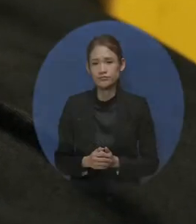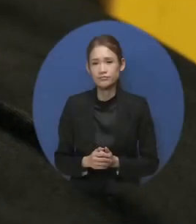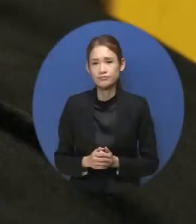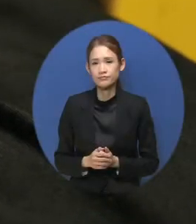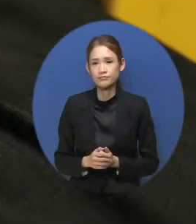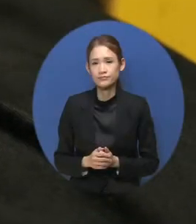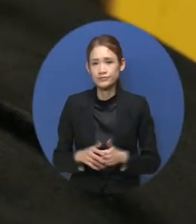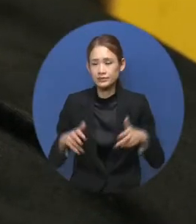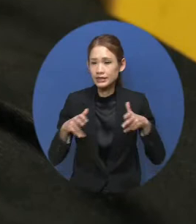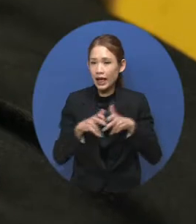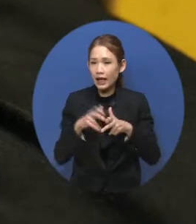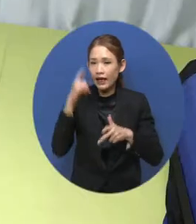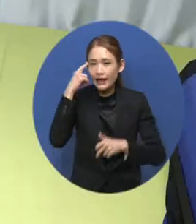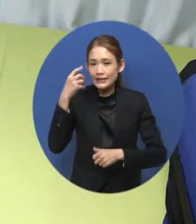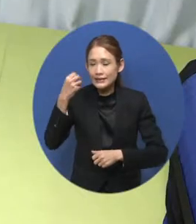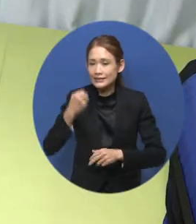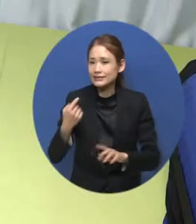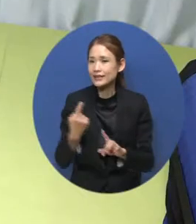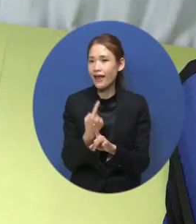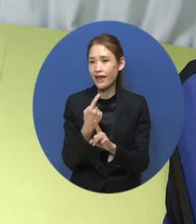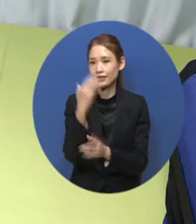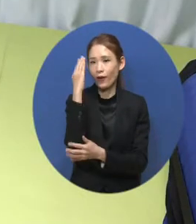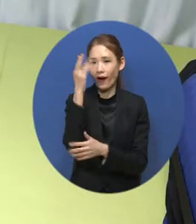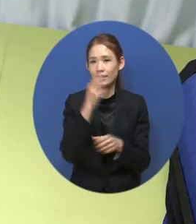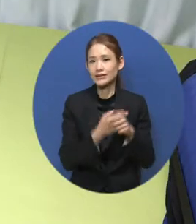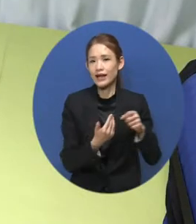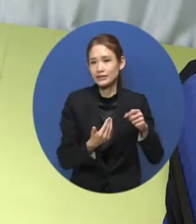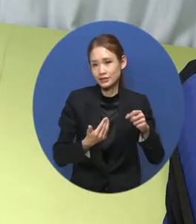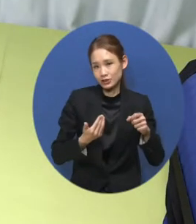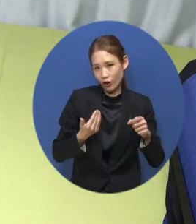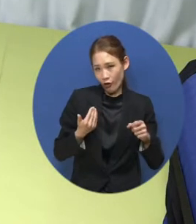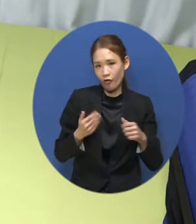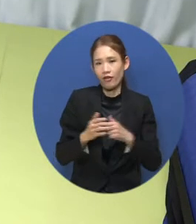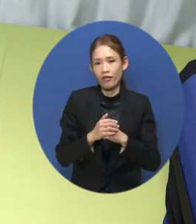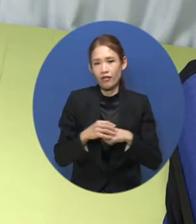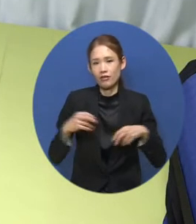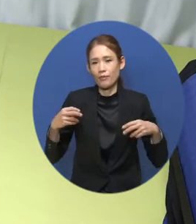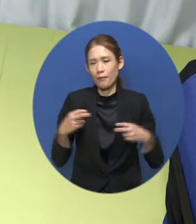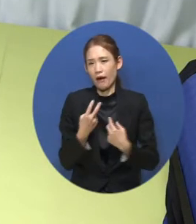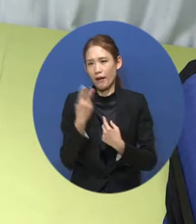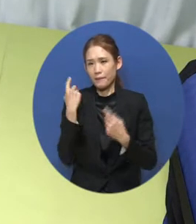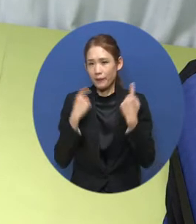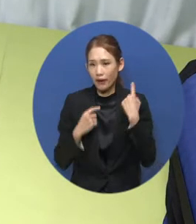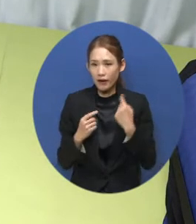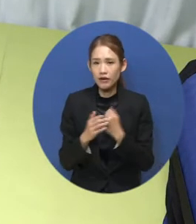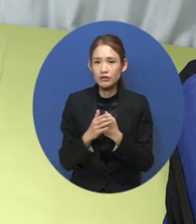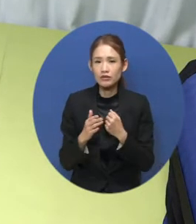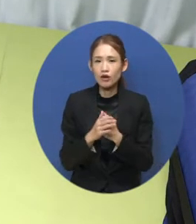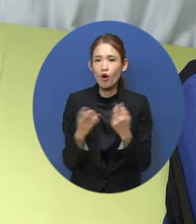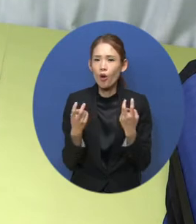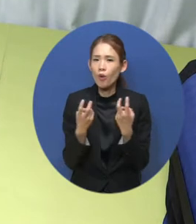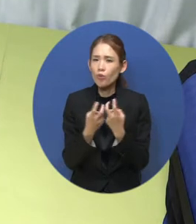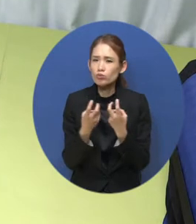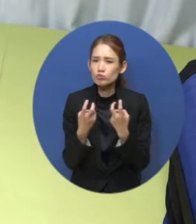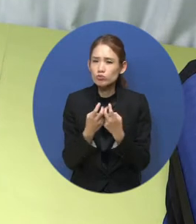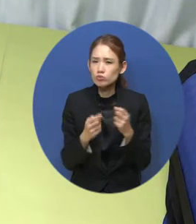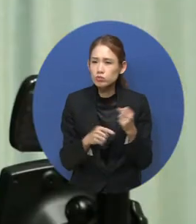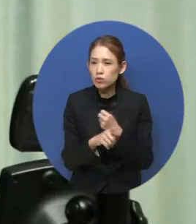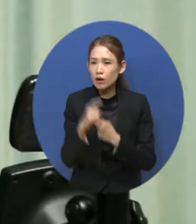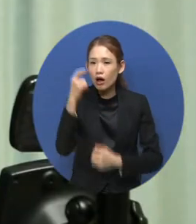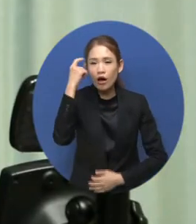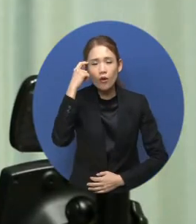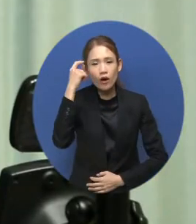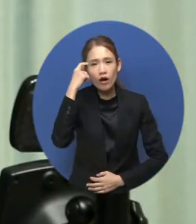인식회전 강사 이전에 네. 이제 중도 사고로 이제 좀 다치신 걸로 알고 있는데 네. 사고는 어쩌다가 진행이 되셨는지.